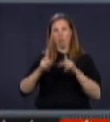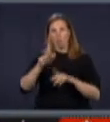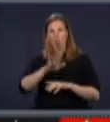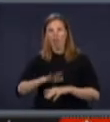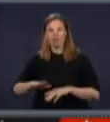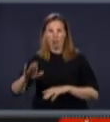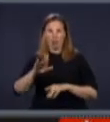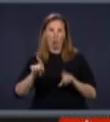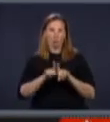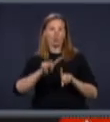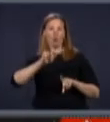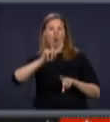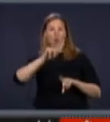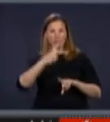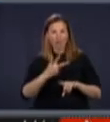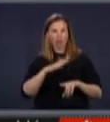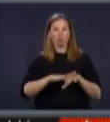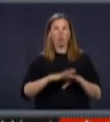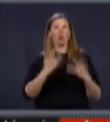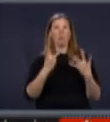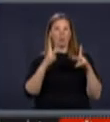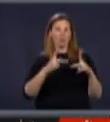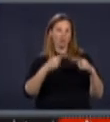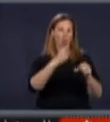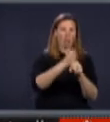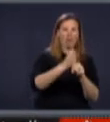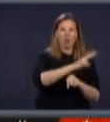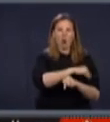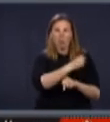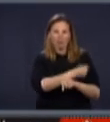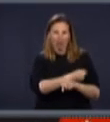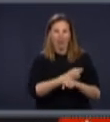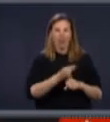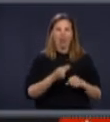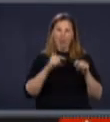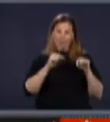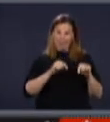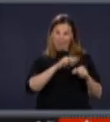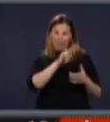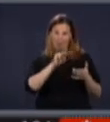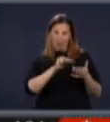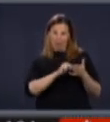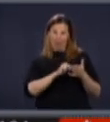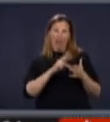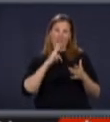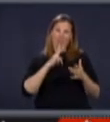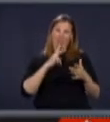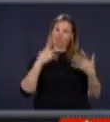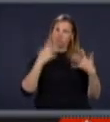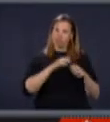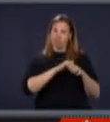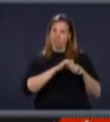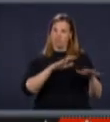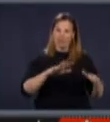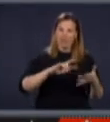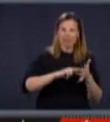des travailleurs de la santé. Puis on peut en mettre un petit peu plus parce que la région de Montréal, elle est très touchée. Donc on peut parler de 5